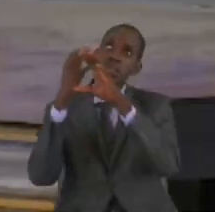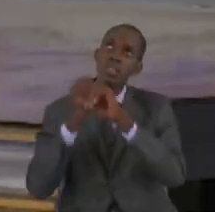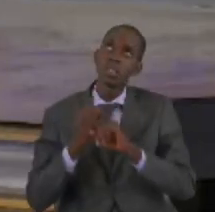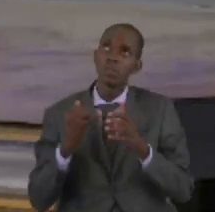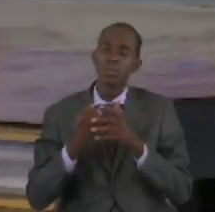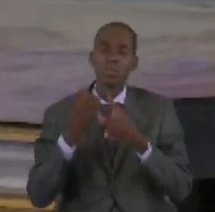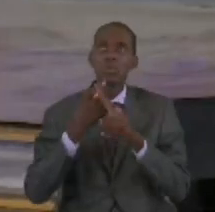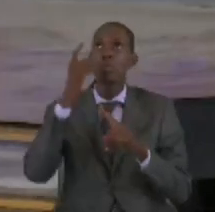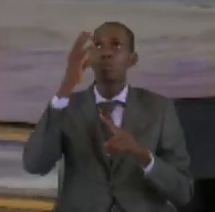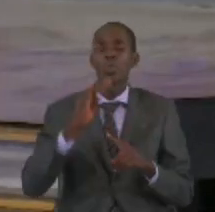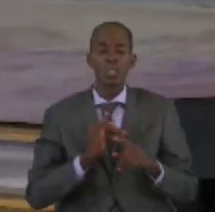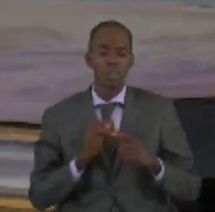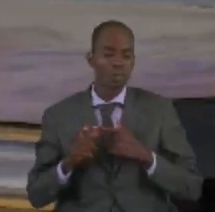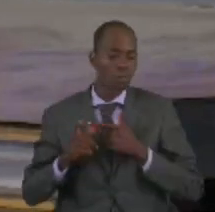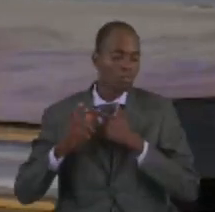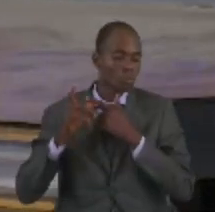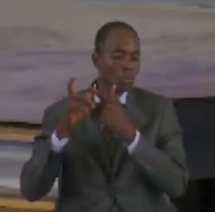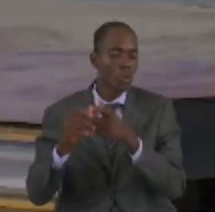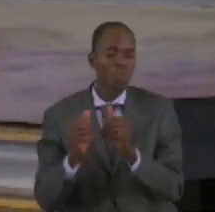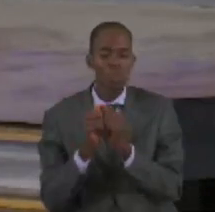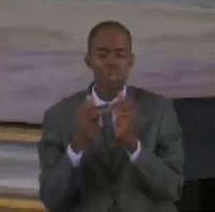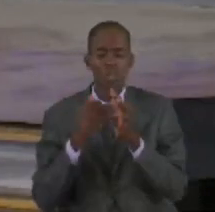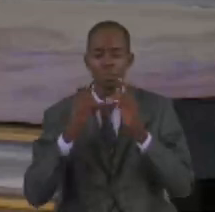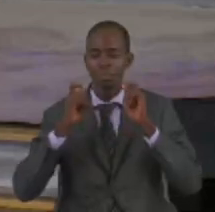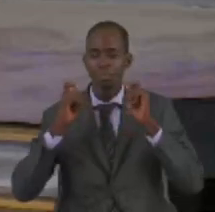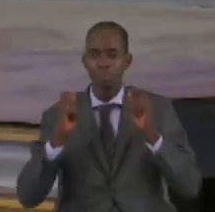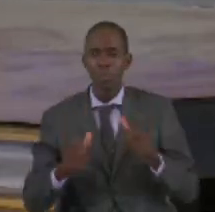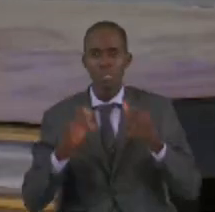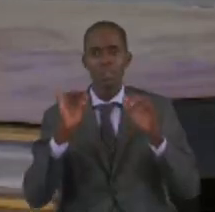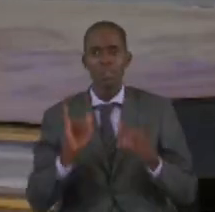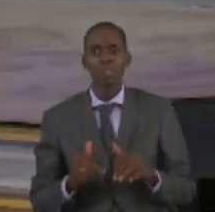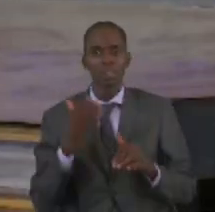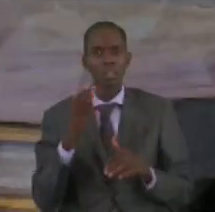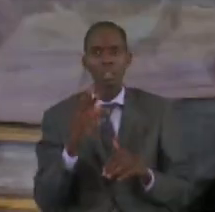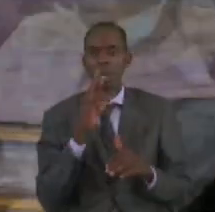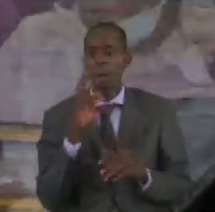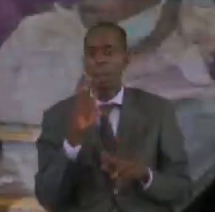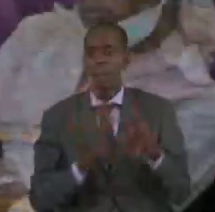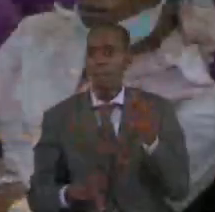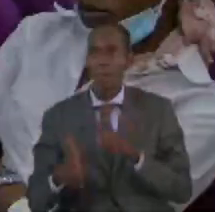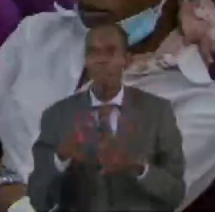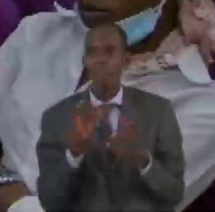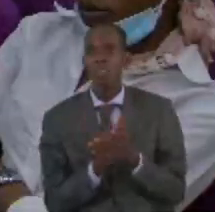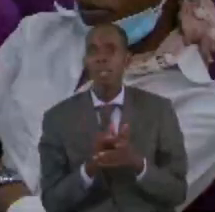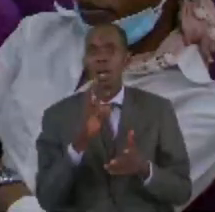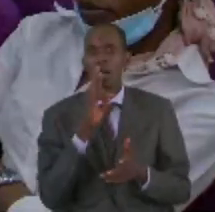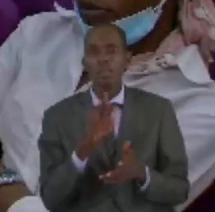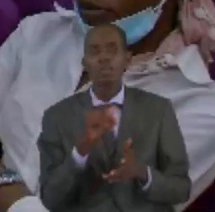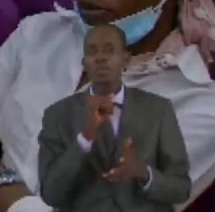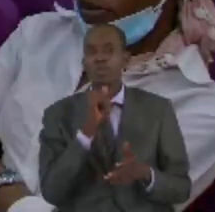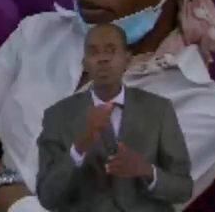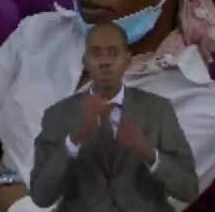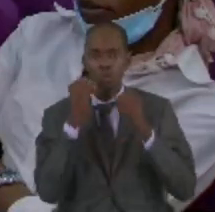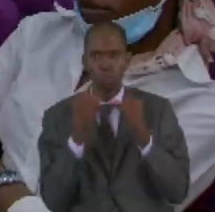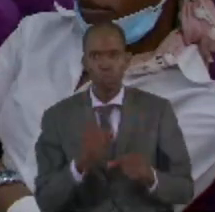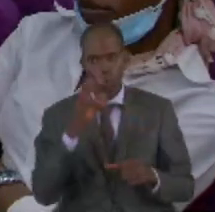je ne prends aucun contact avec l'homme. Je l'ai reçu de Dieu et j'ai couru avec ça aussitôt. Il y a des gens qui ne sont pas